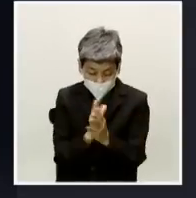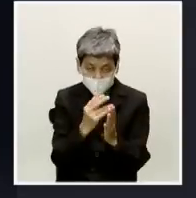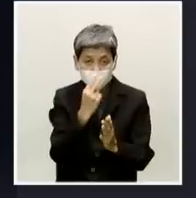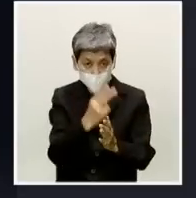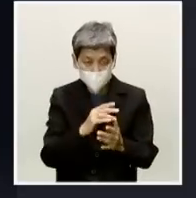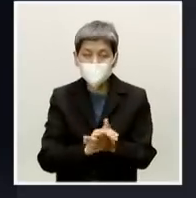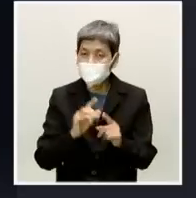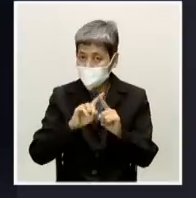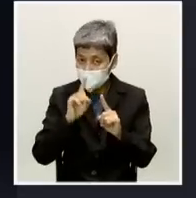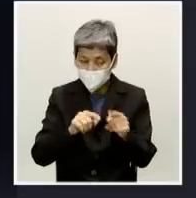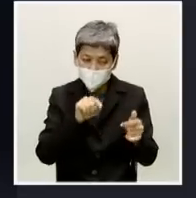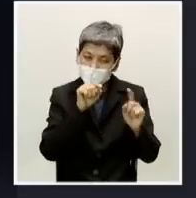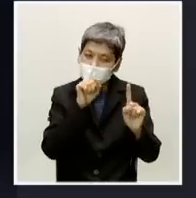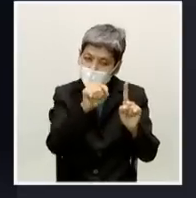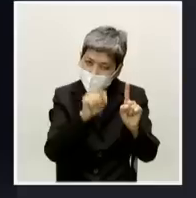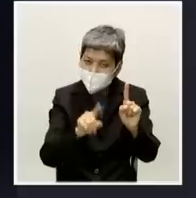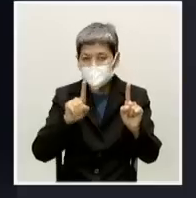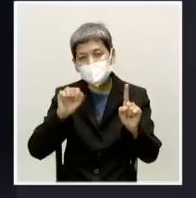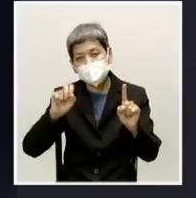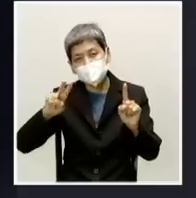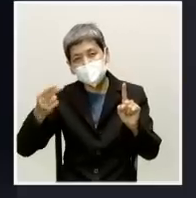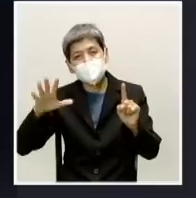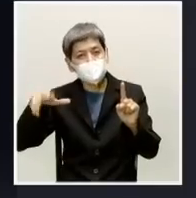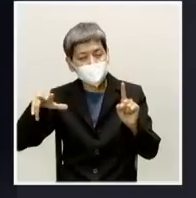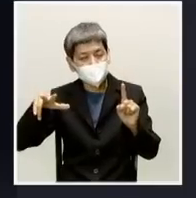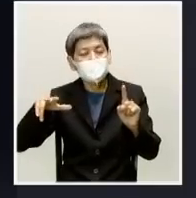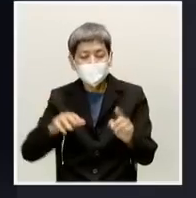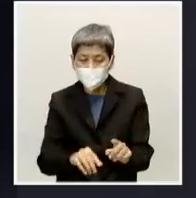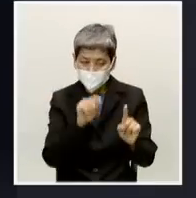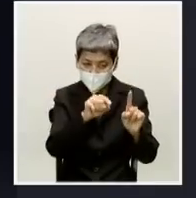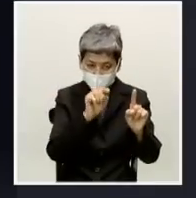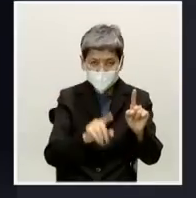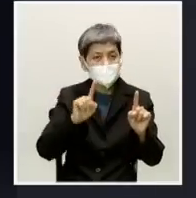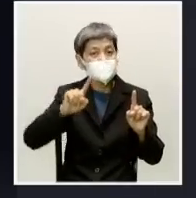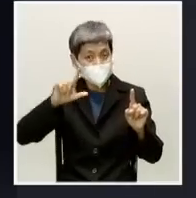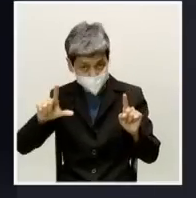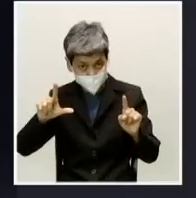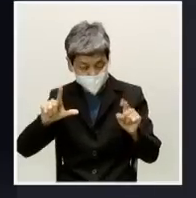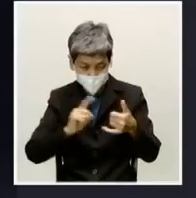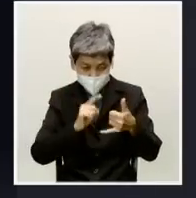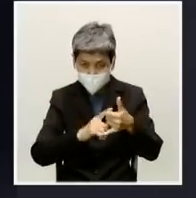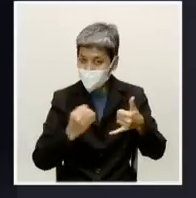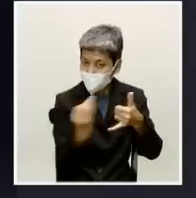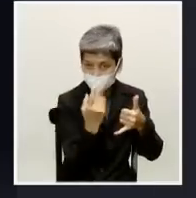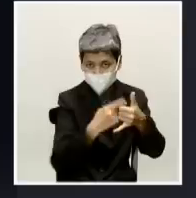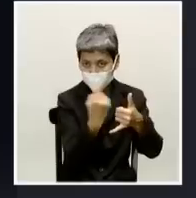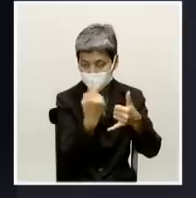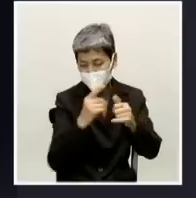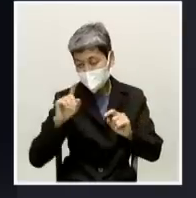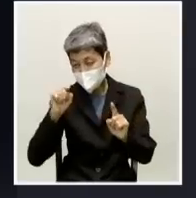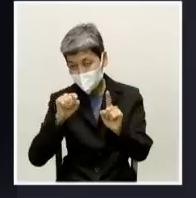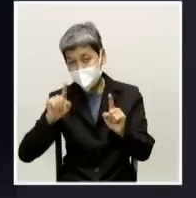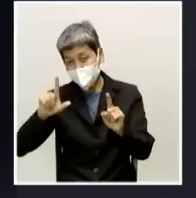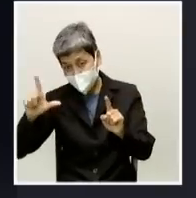ที่1ต่อ 125,000 ถึง1ต่อ1ล้านของผู้ได้รับวัคซีนและแม้ภ